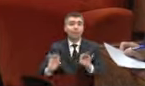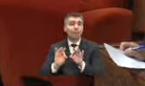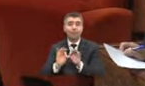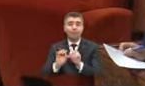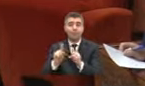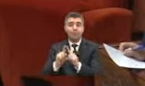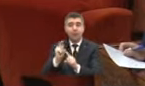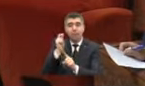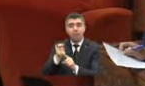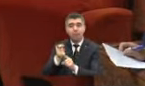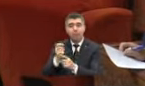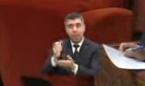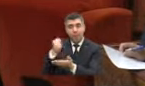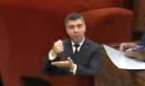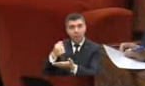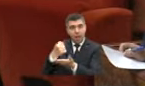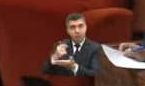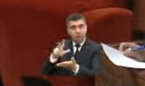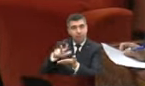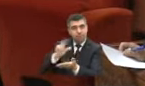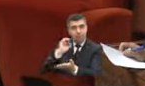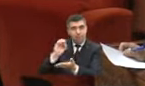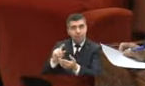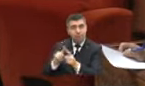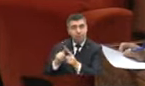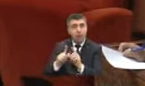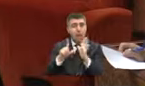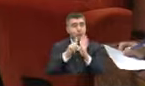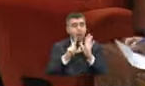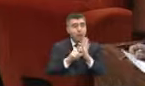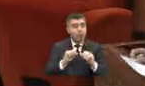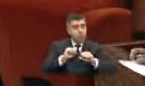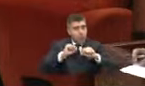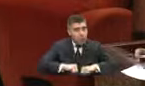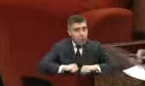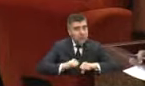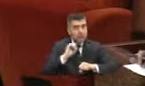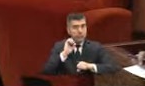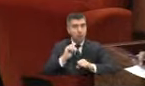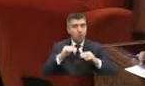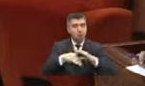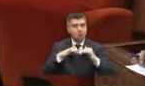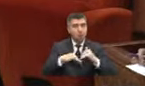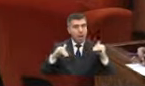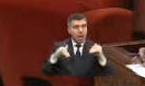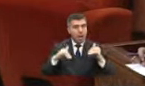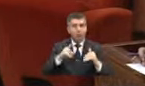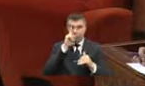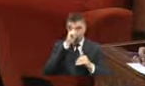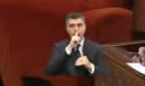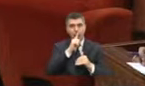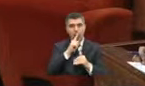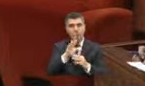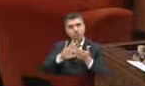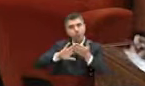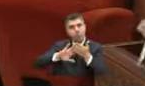بزز. ديروا أنتم التشريع وخليونا ناخذوا الناس بدون رغبتهم، نظن بأنه ما غادي يبقى حتى طفل في الشارع.